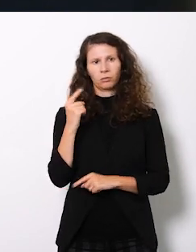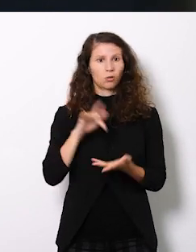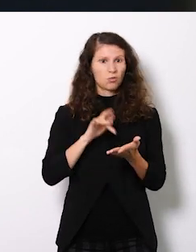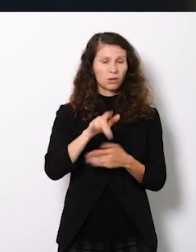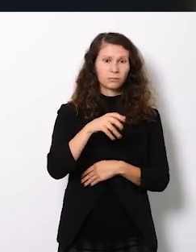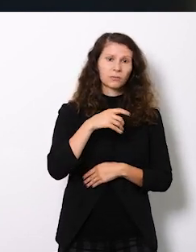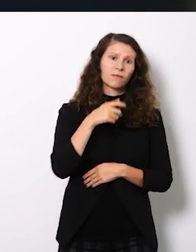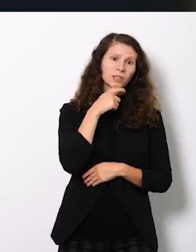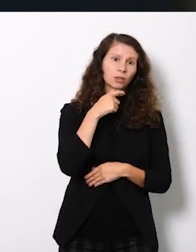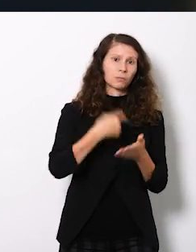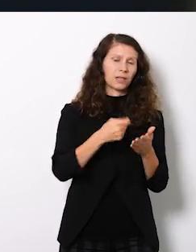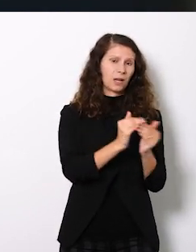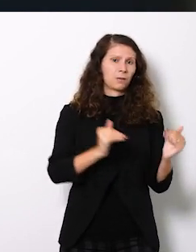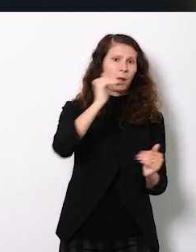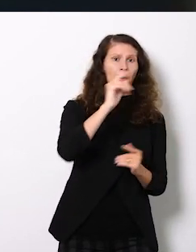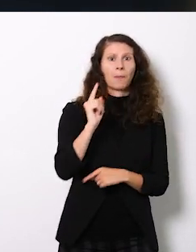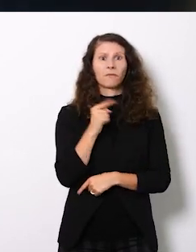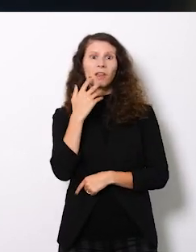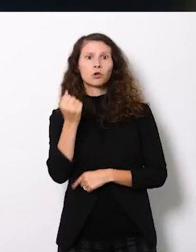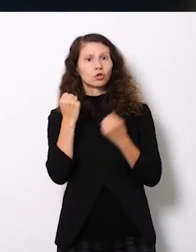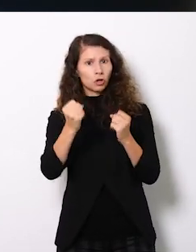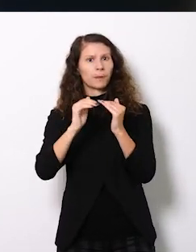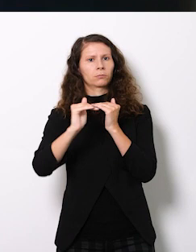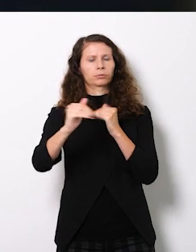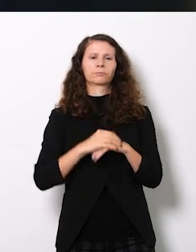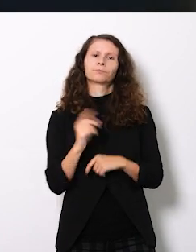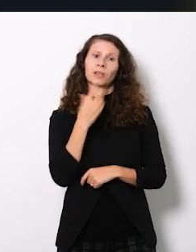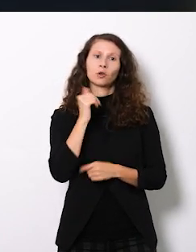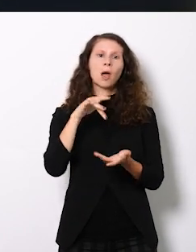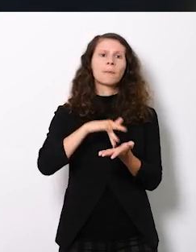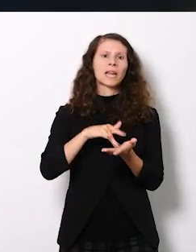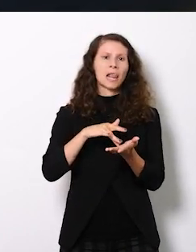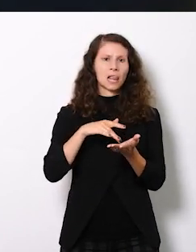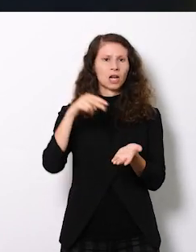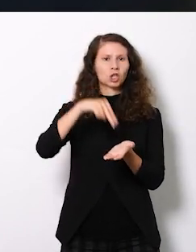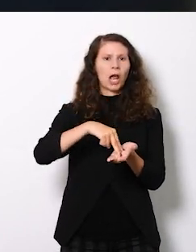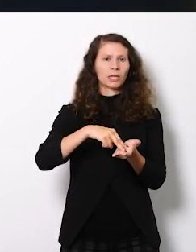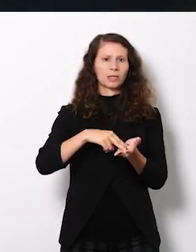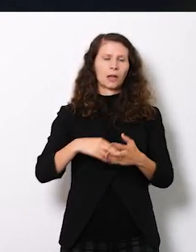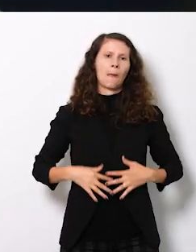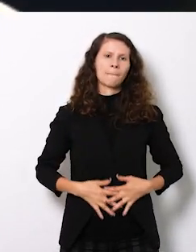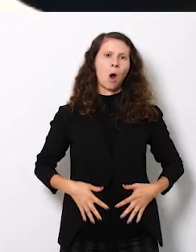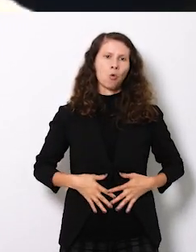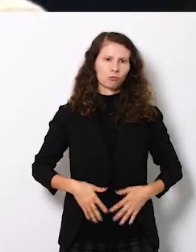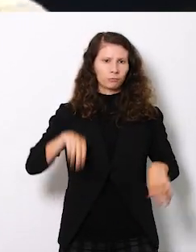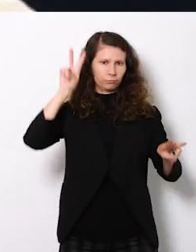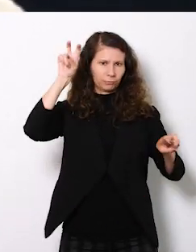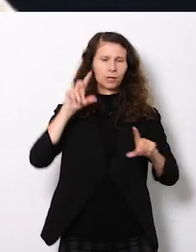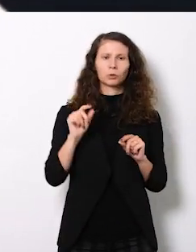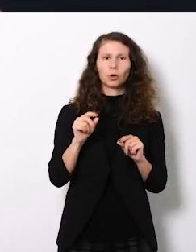die Sozialbeiträge stabil halten. Und wir wollen den sogenannten Mittelstandsbauch, das heißt, den Beginn